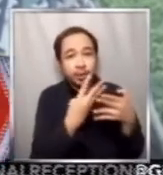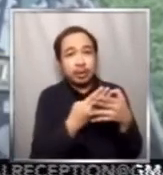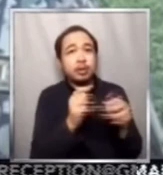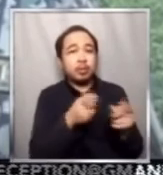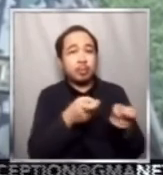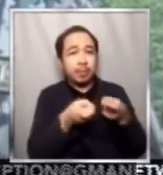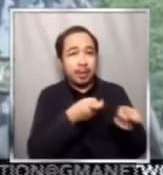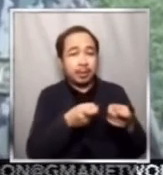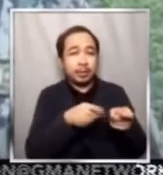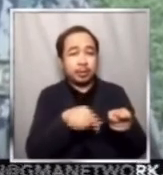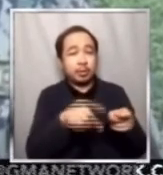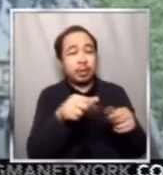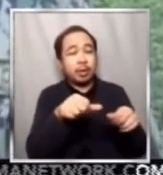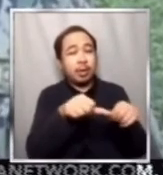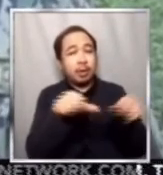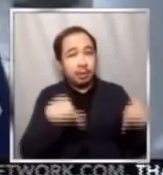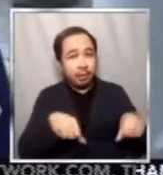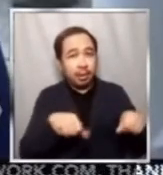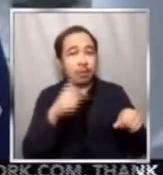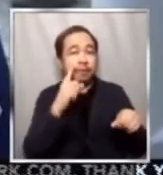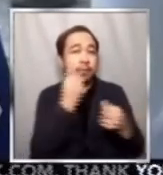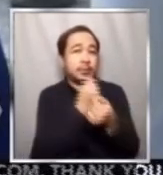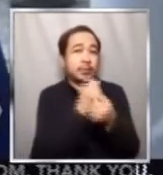sa safety at security.